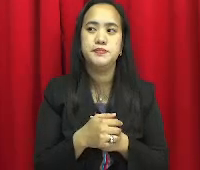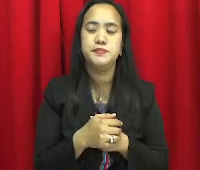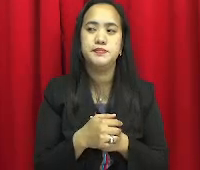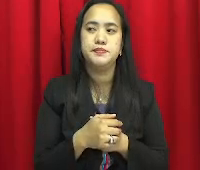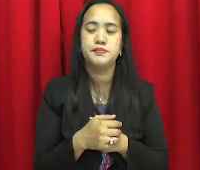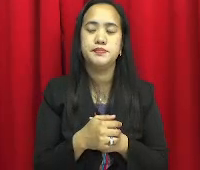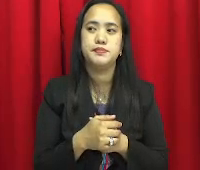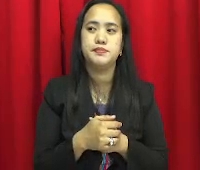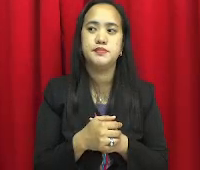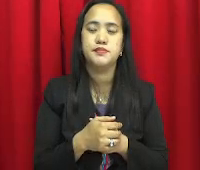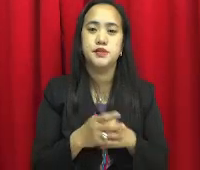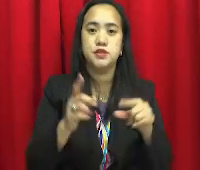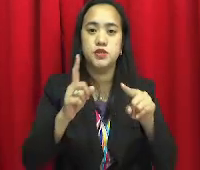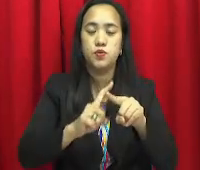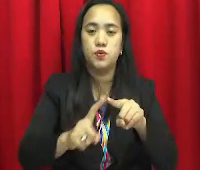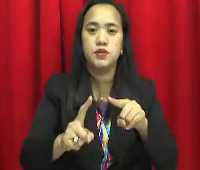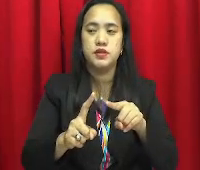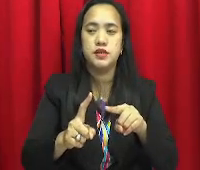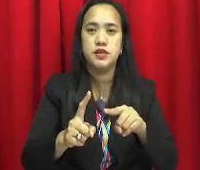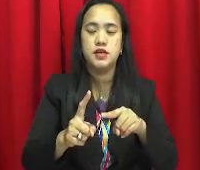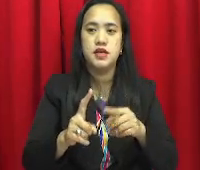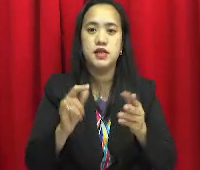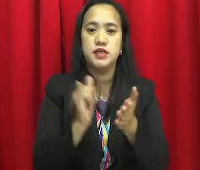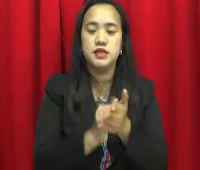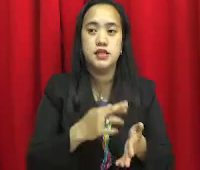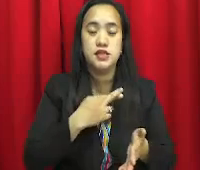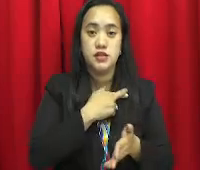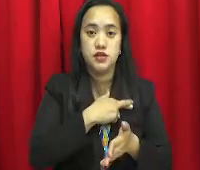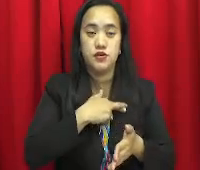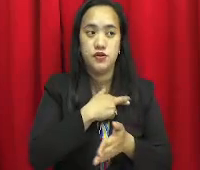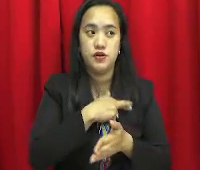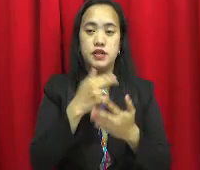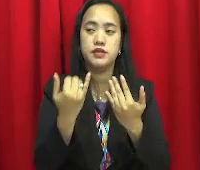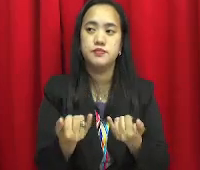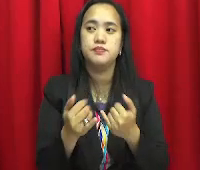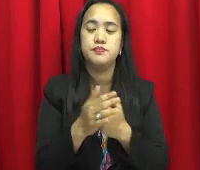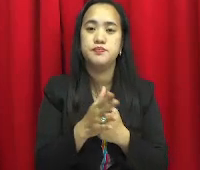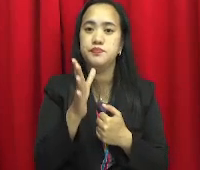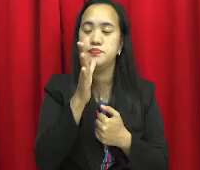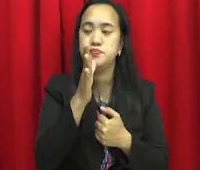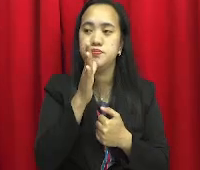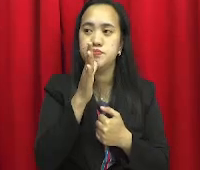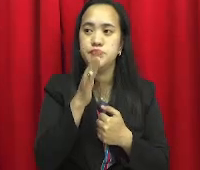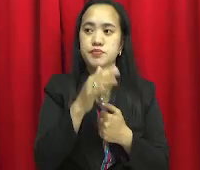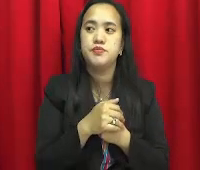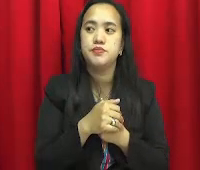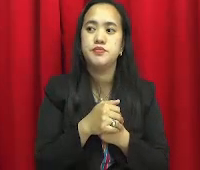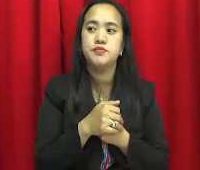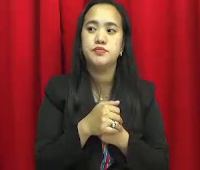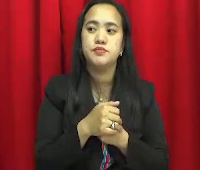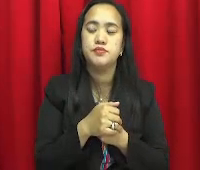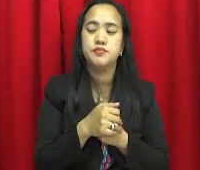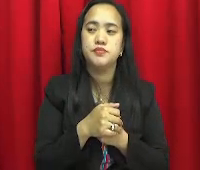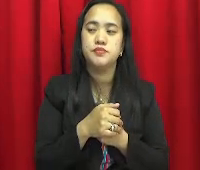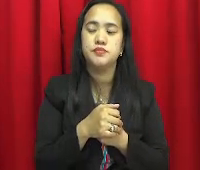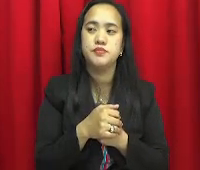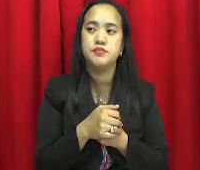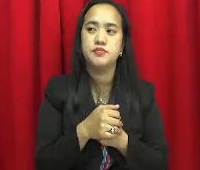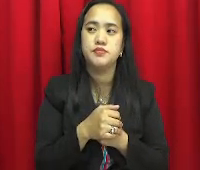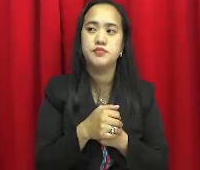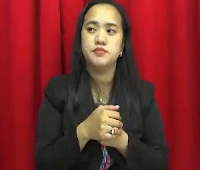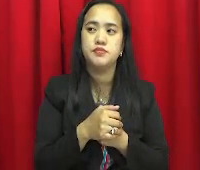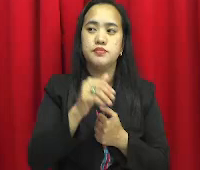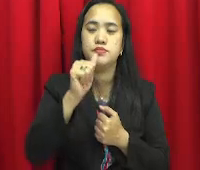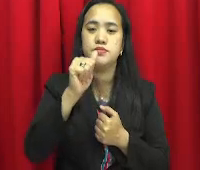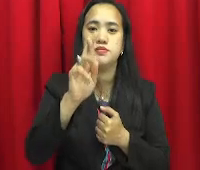Ako, sir, ang pinaka naging regret ko, mga moms, yung sa pagtatrabaho ko. Yun, maganda yan. Opo. Yung kay